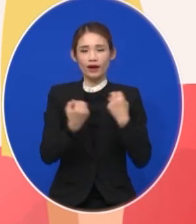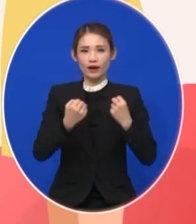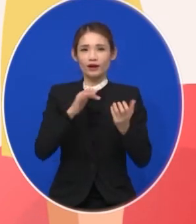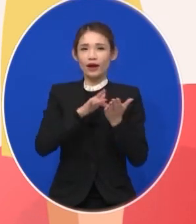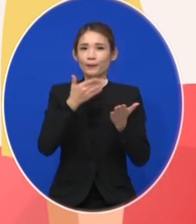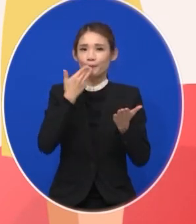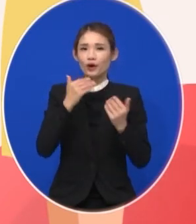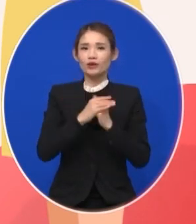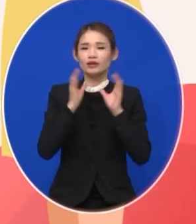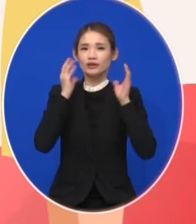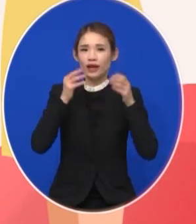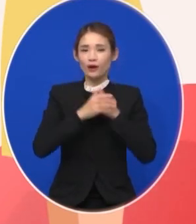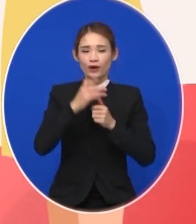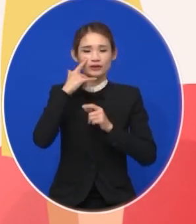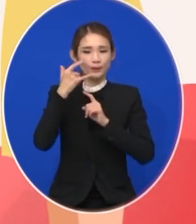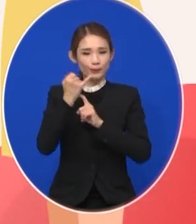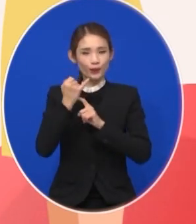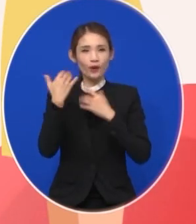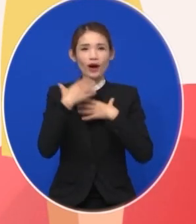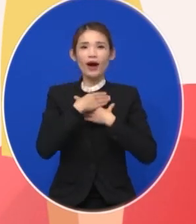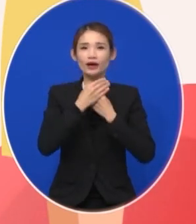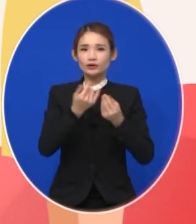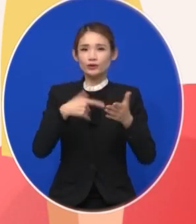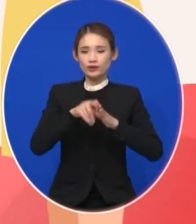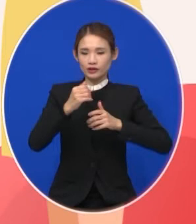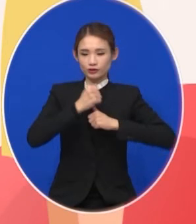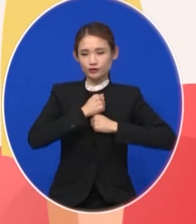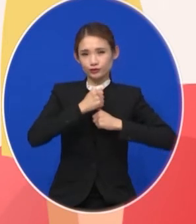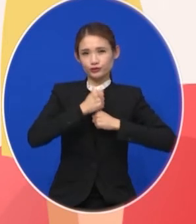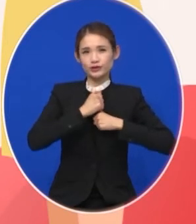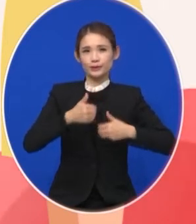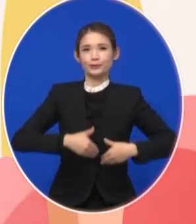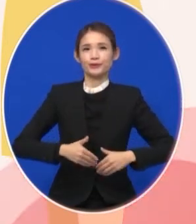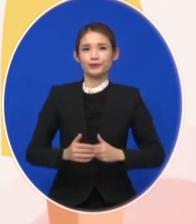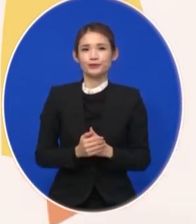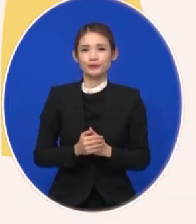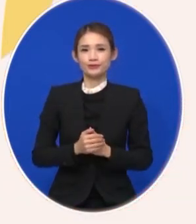복용은 태아와 산모의 안전을 위해 신중한 주의가 필요합니다.